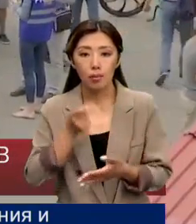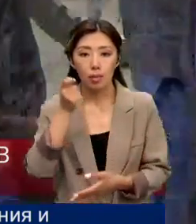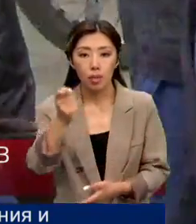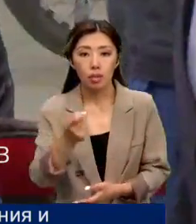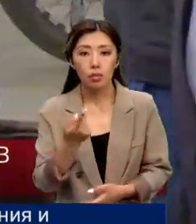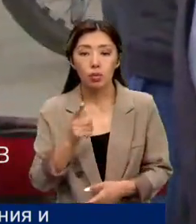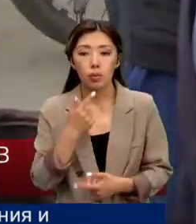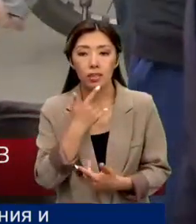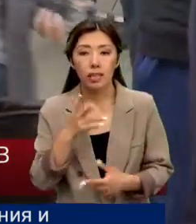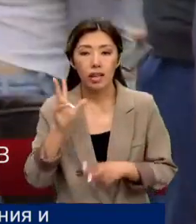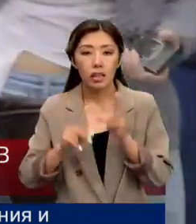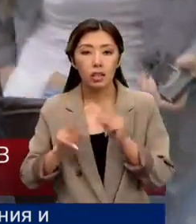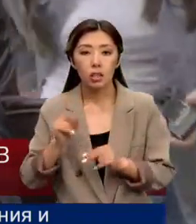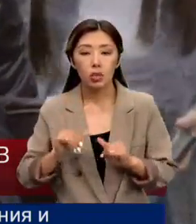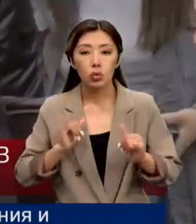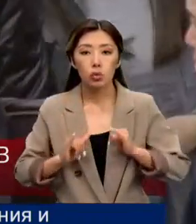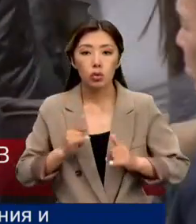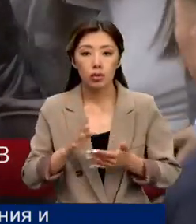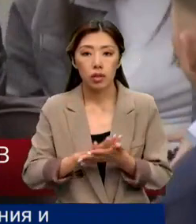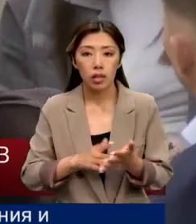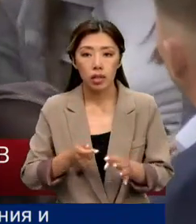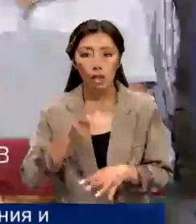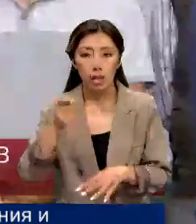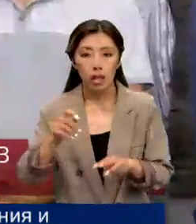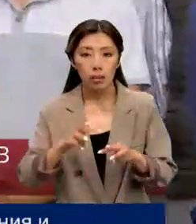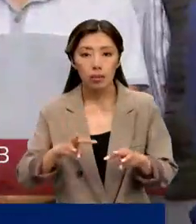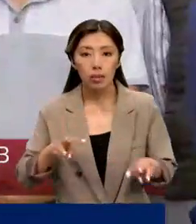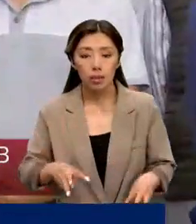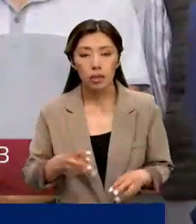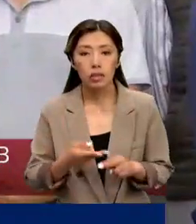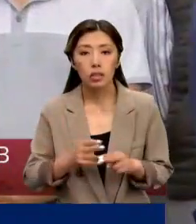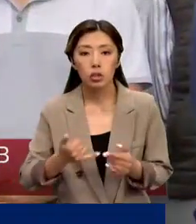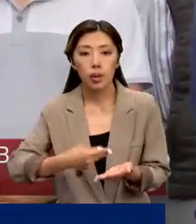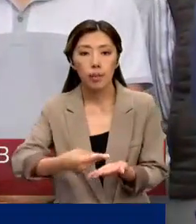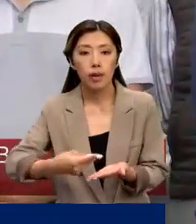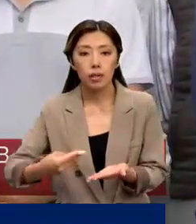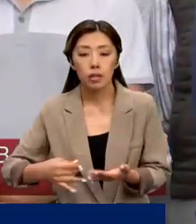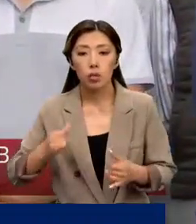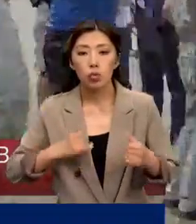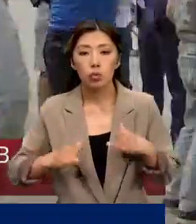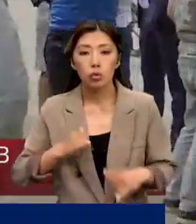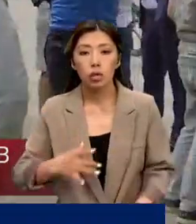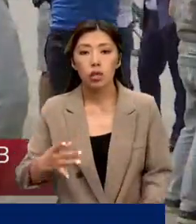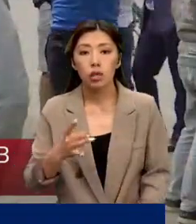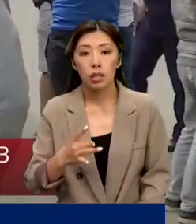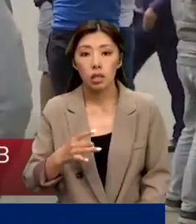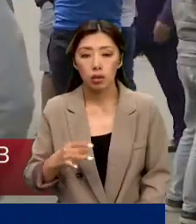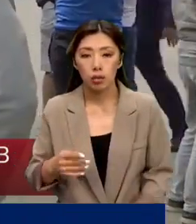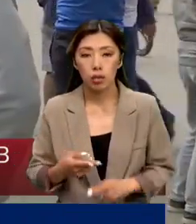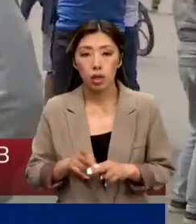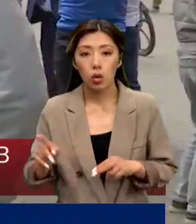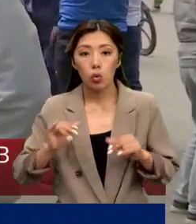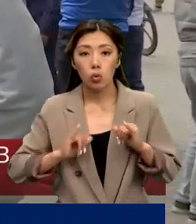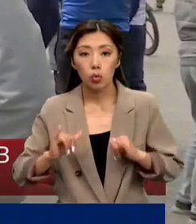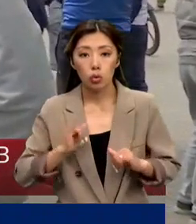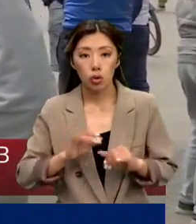надежда столичных учителей физкультуры. Петиции в адрес министра просвещения сейчас подписывают и педагоги с регионов. Даулетбек Санихат учителем